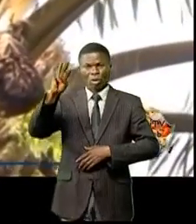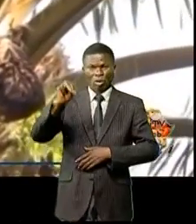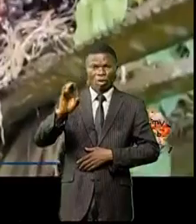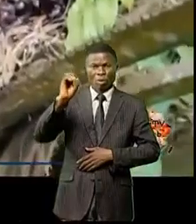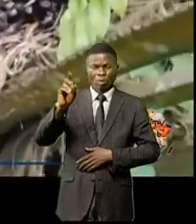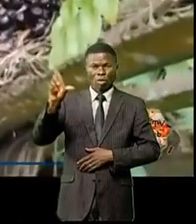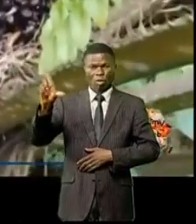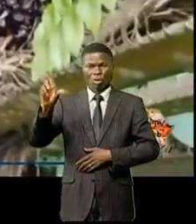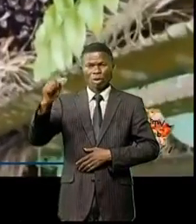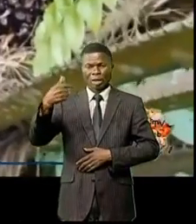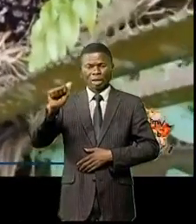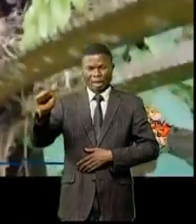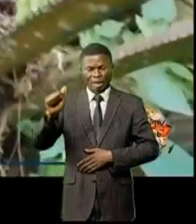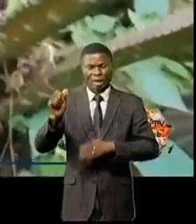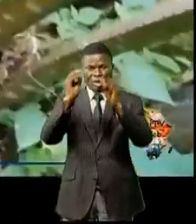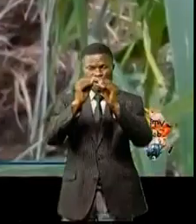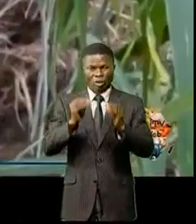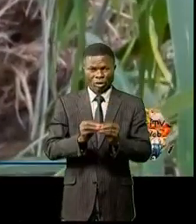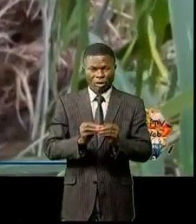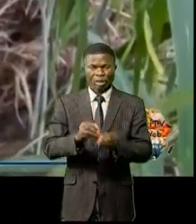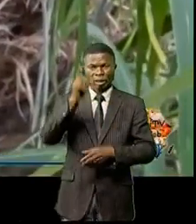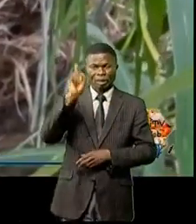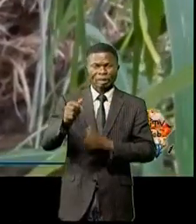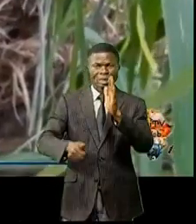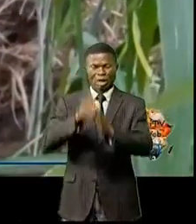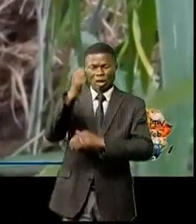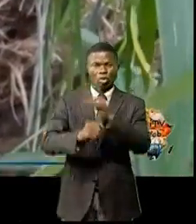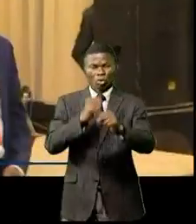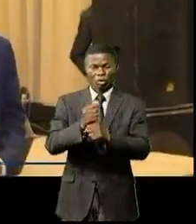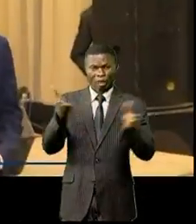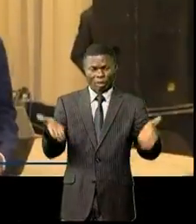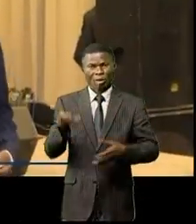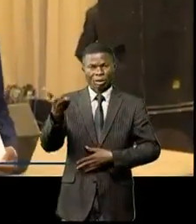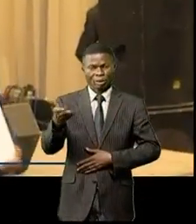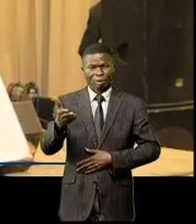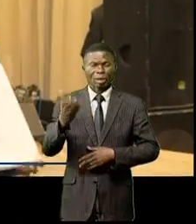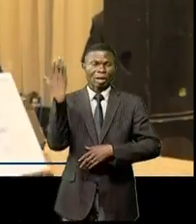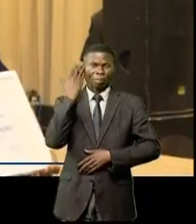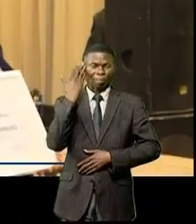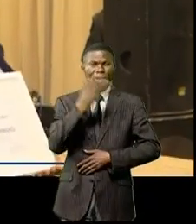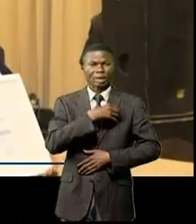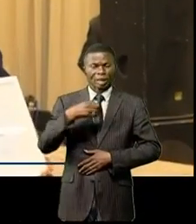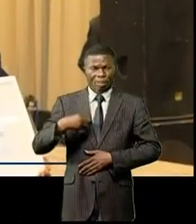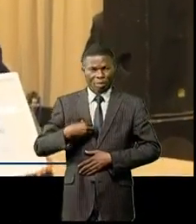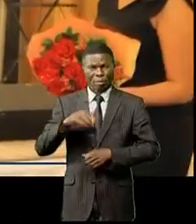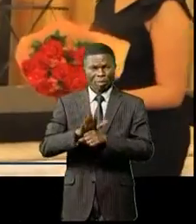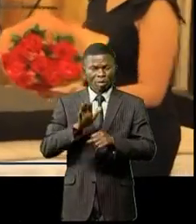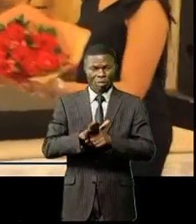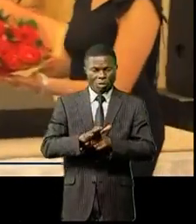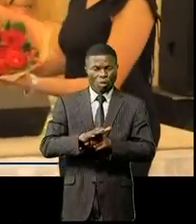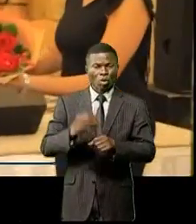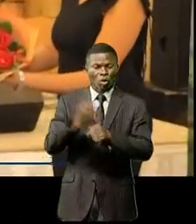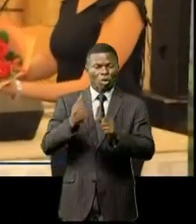et huileries du Congo totalisent plus de 111 ans d'existence. Les hommes et les femmes qui se sont distingués par